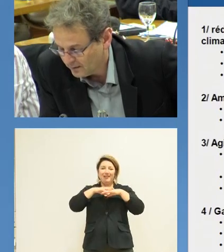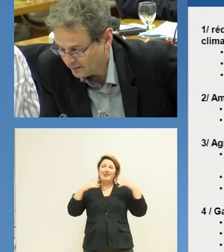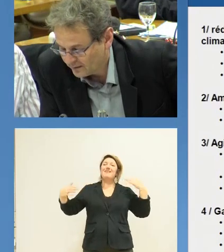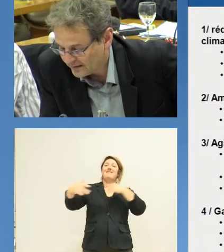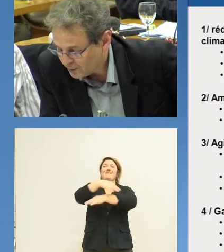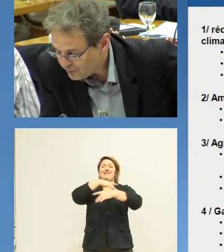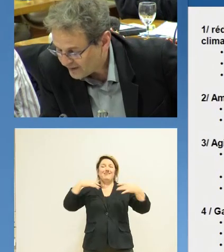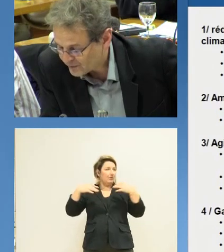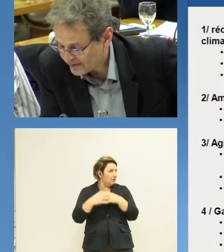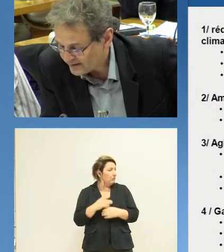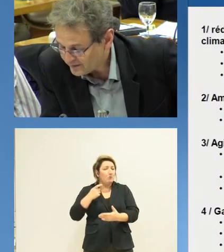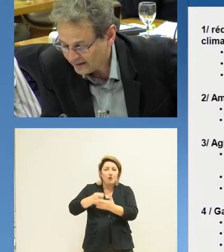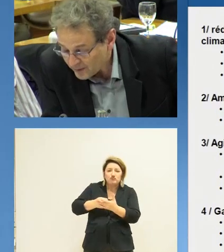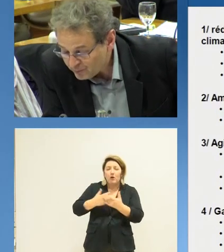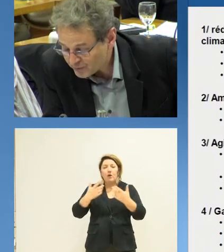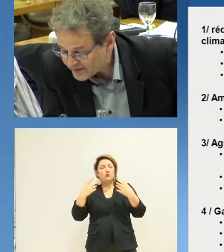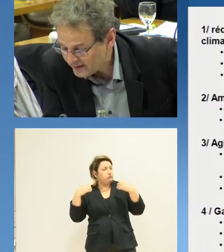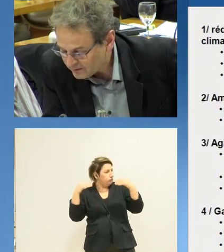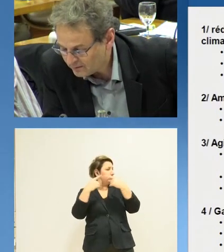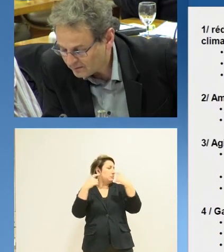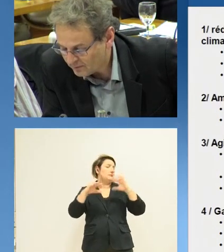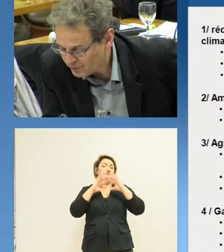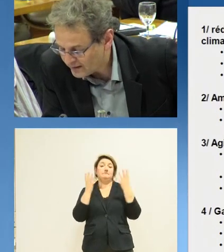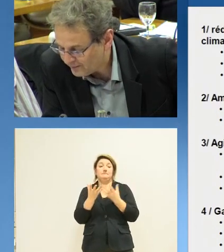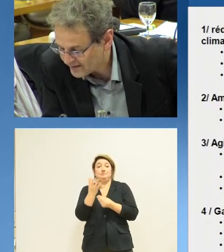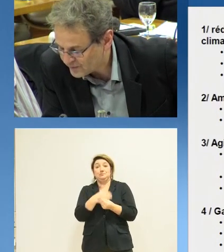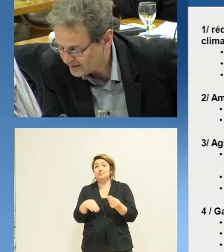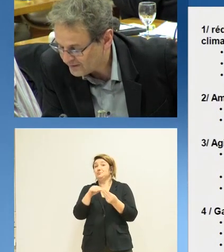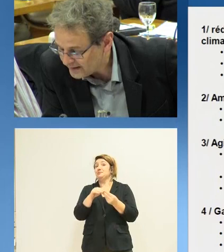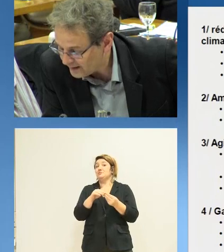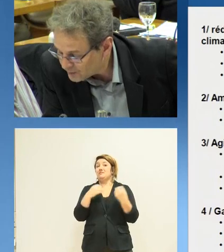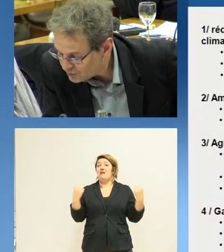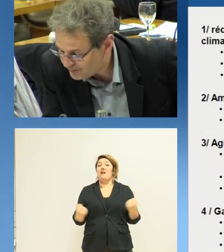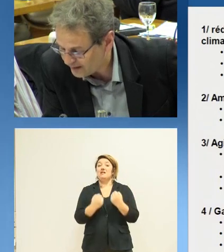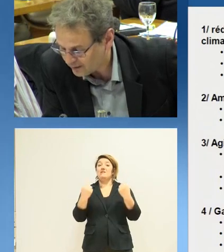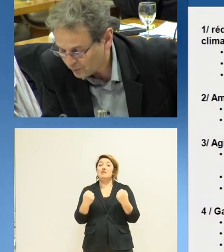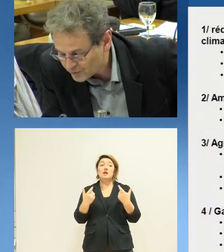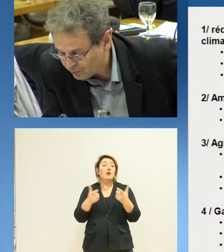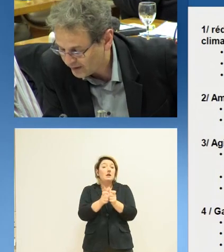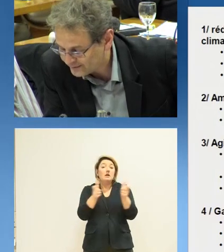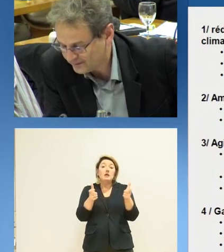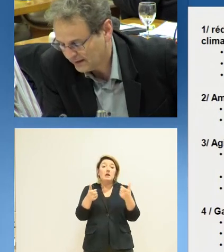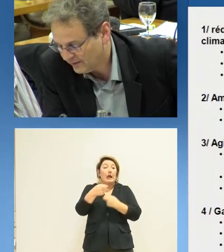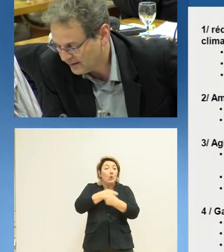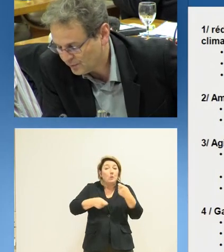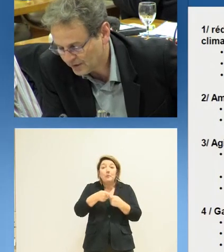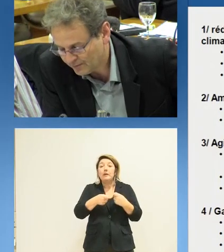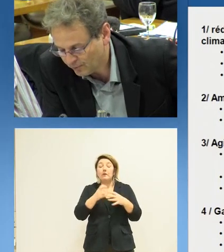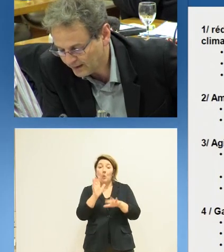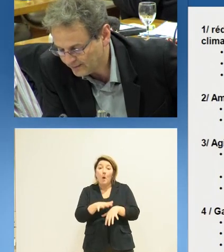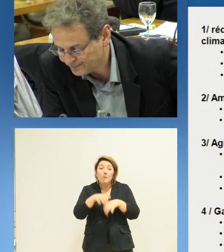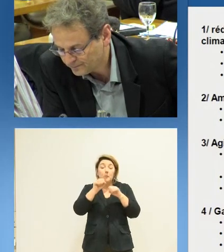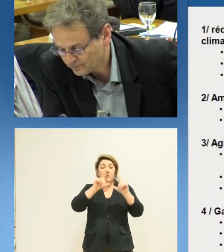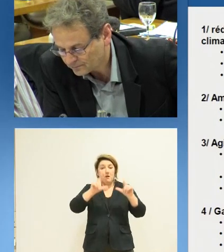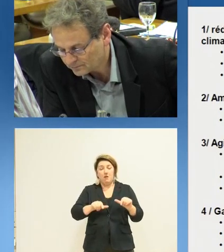ça donne une place aux actifs et puis aussi donner la place aux activités économiques aux emplois avec un zonage